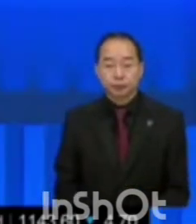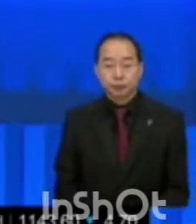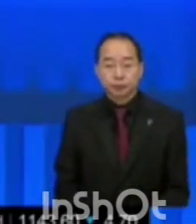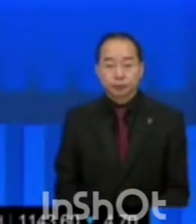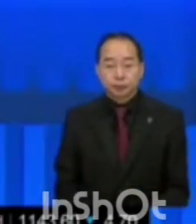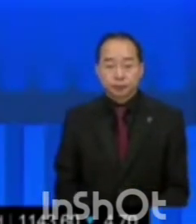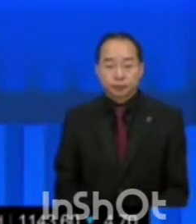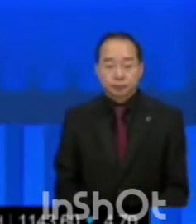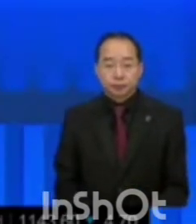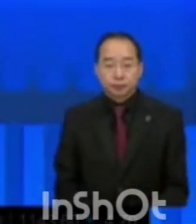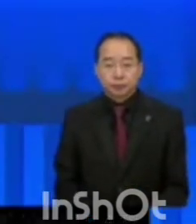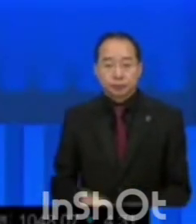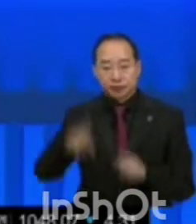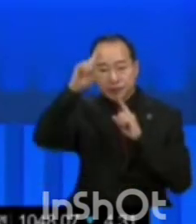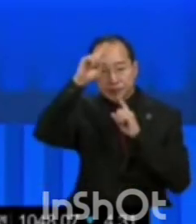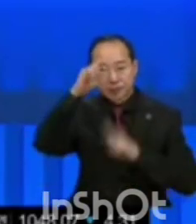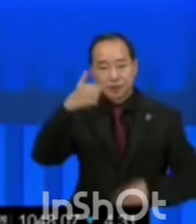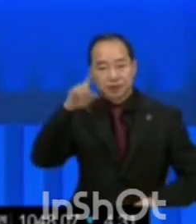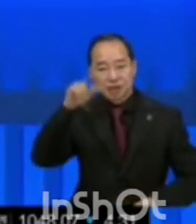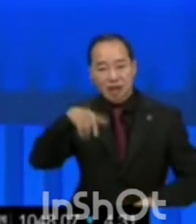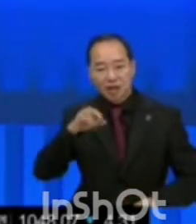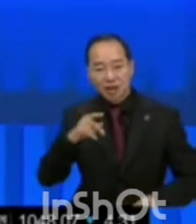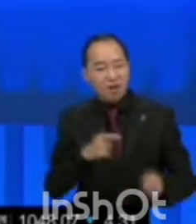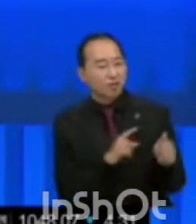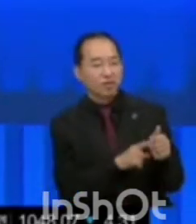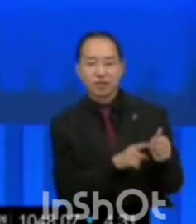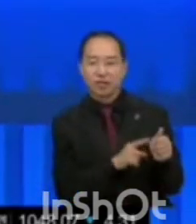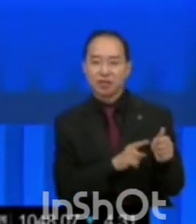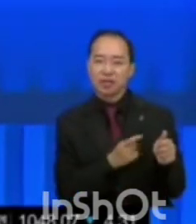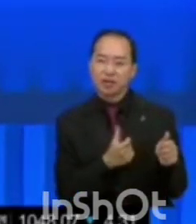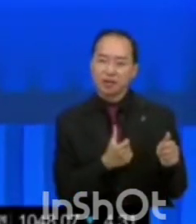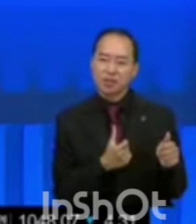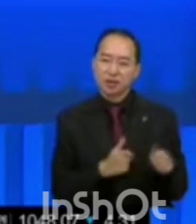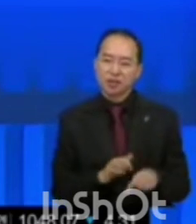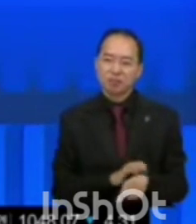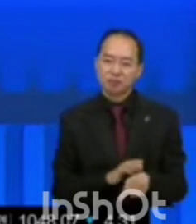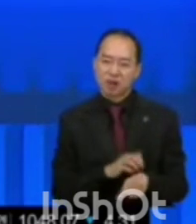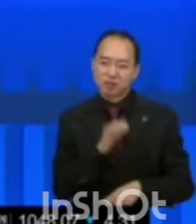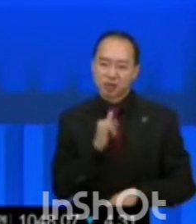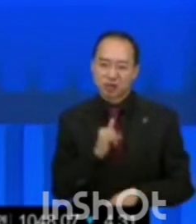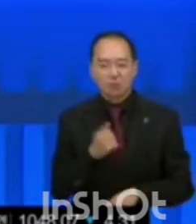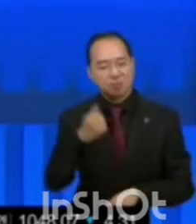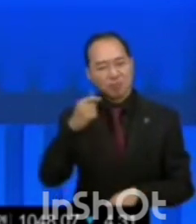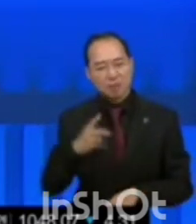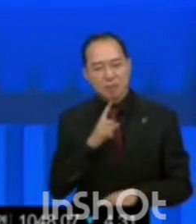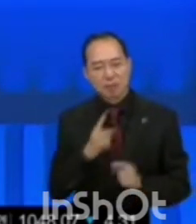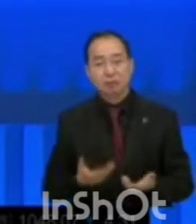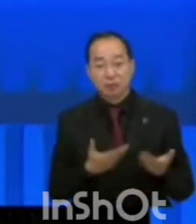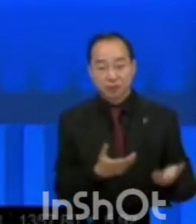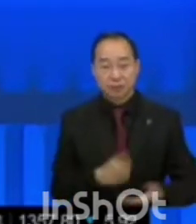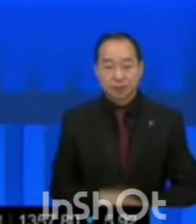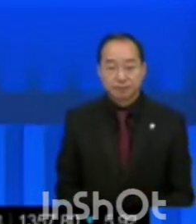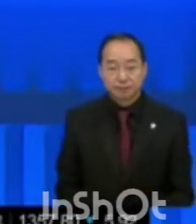네, 이낙연 후보님께서 좀 불편하실 수도 있는데 제가 몇 말씀만 좀 드리도록